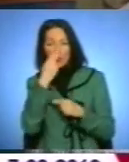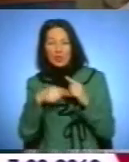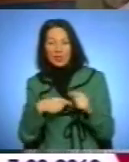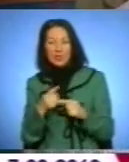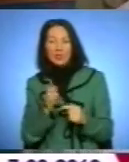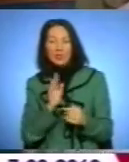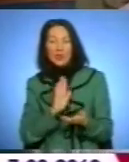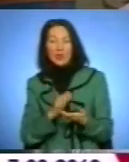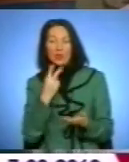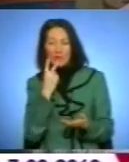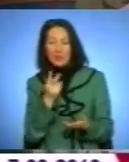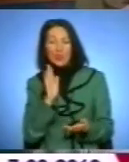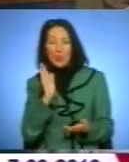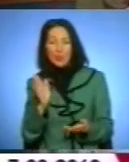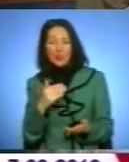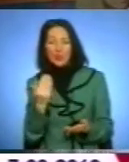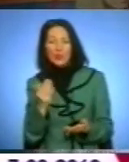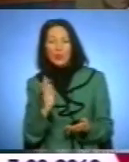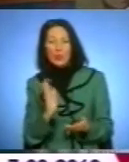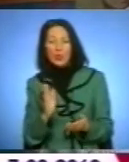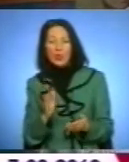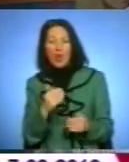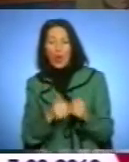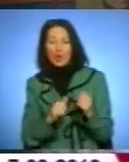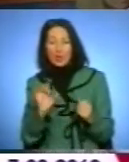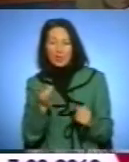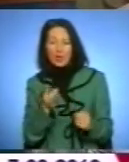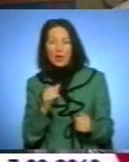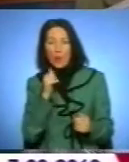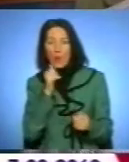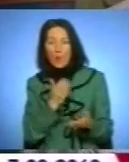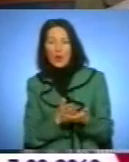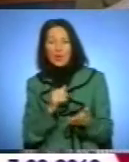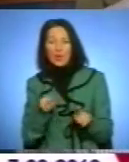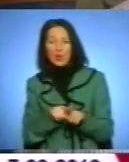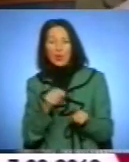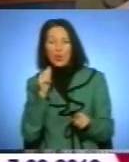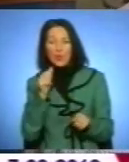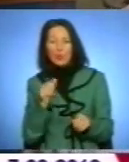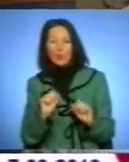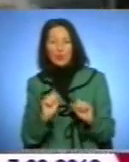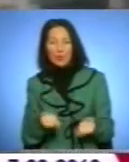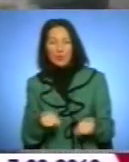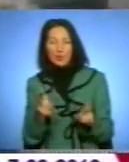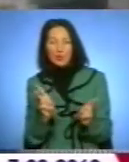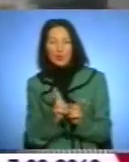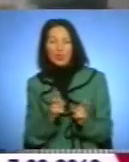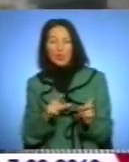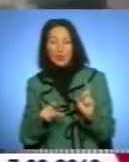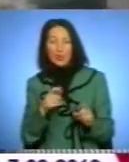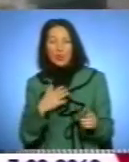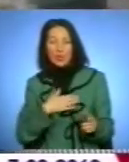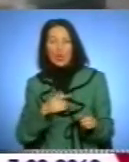щоб вони вжилися і кожен рік ми мали таку можливість зустрічатися саме студентами нашого університету. Я сьогодні буду